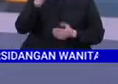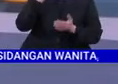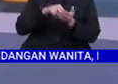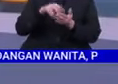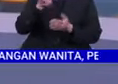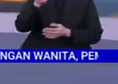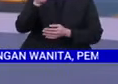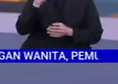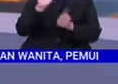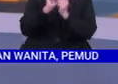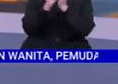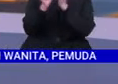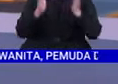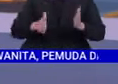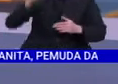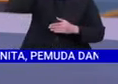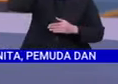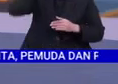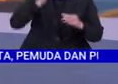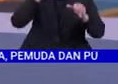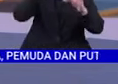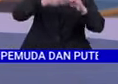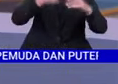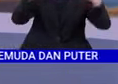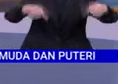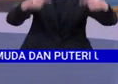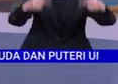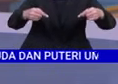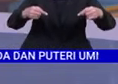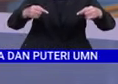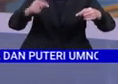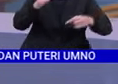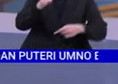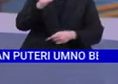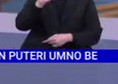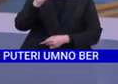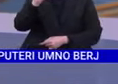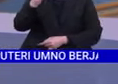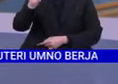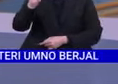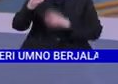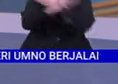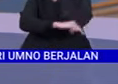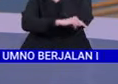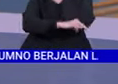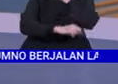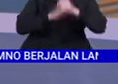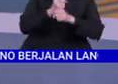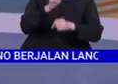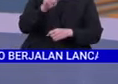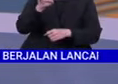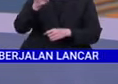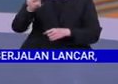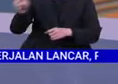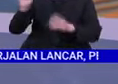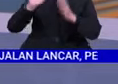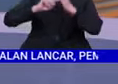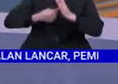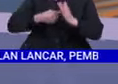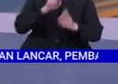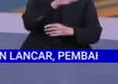2400 atlet Joho dijangkau menyertai kejohanan sekitar remaja Negeri berkenaan bagi Tahun 2022 yang akan